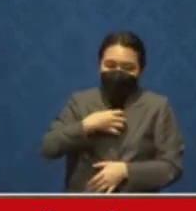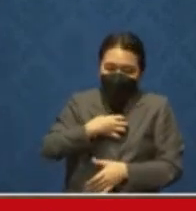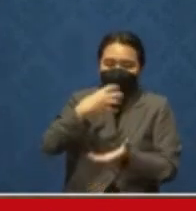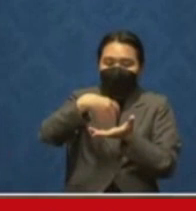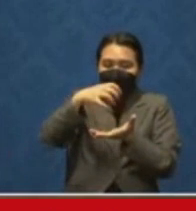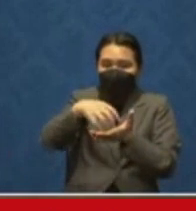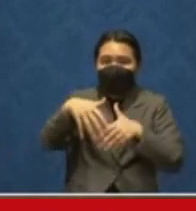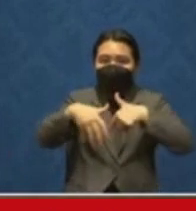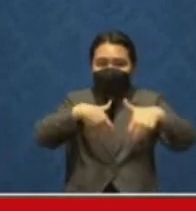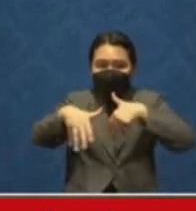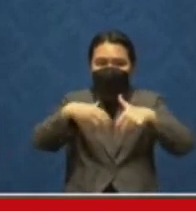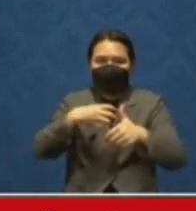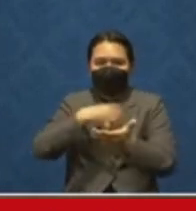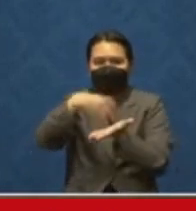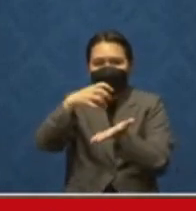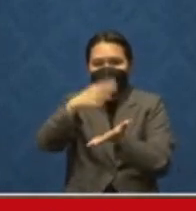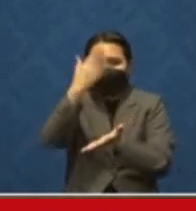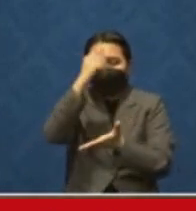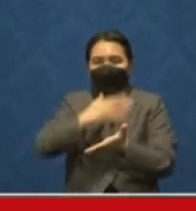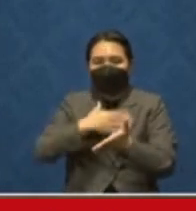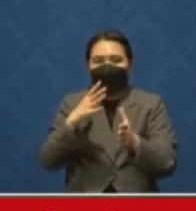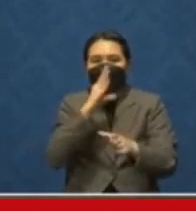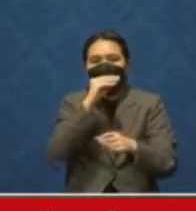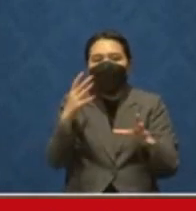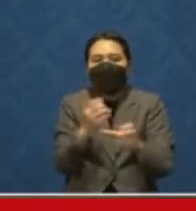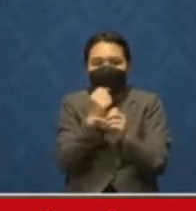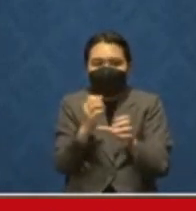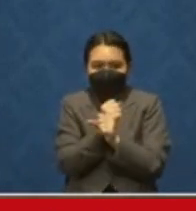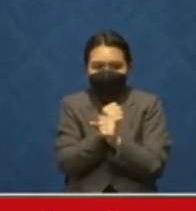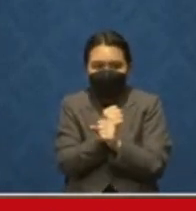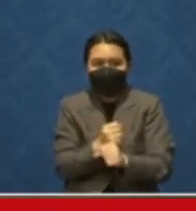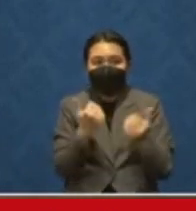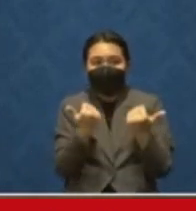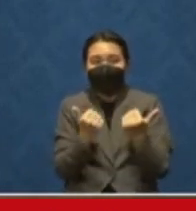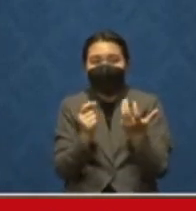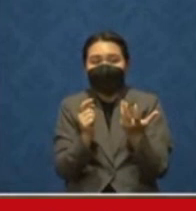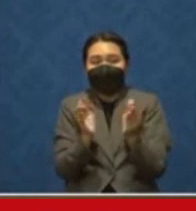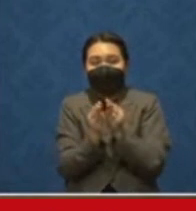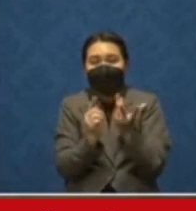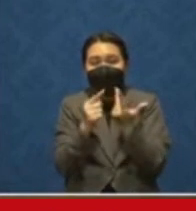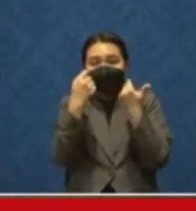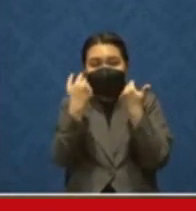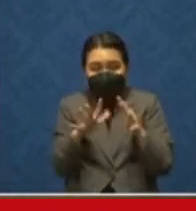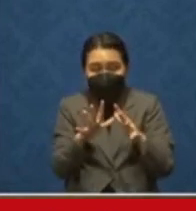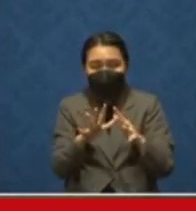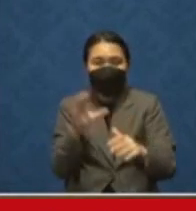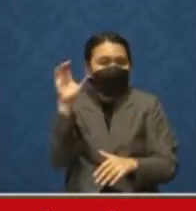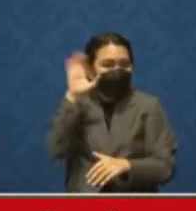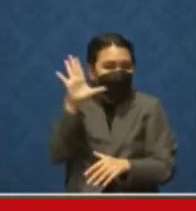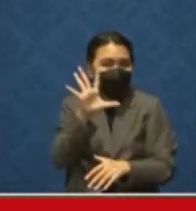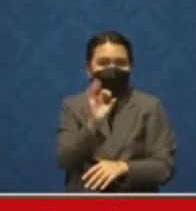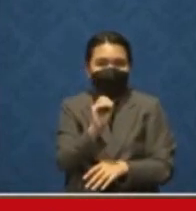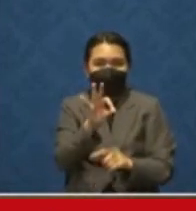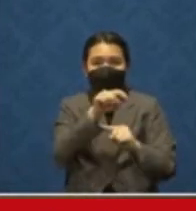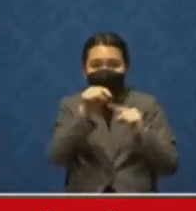ระหว่างนั้นสู้จริงครับสำหรับวางเดี๋ยวจะมีคนไปทั่วไปอีกออกจากสรุปสรุปในการอภิปรายหน่อยครับอยากให้ทำให้ประชาชน